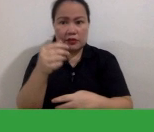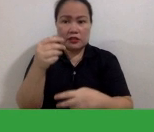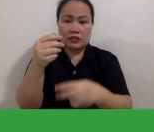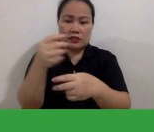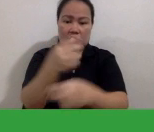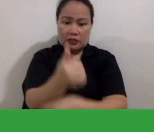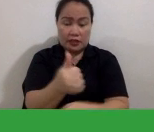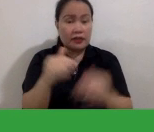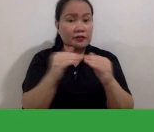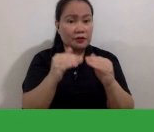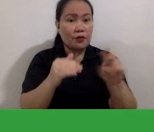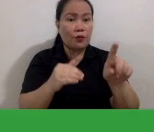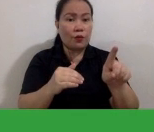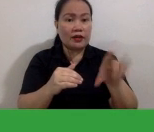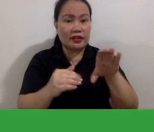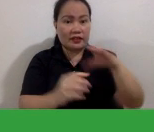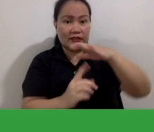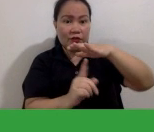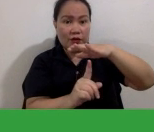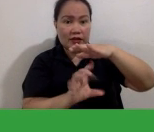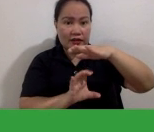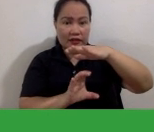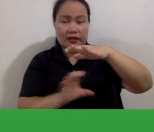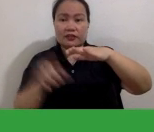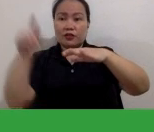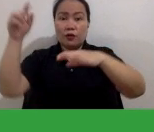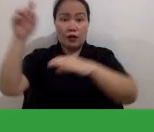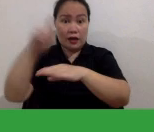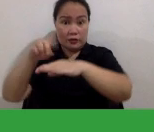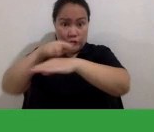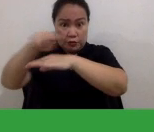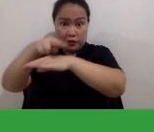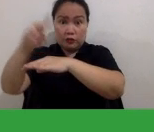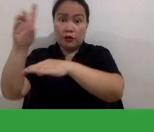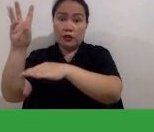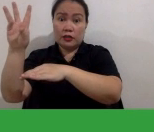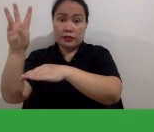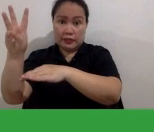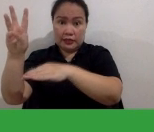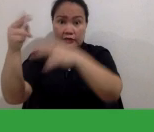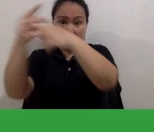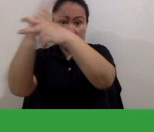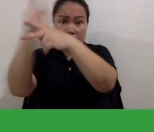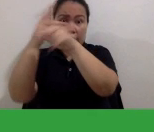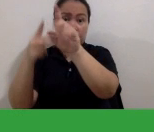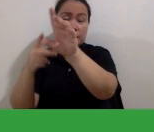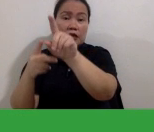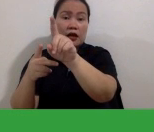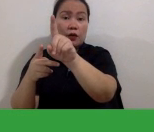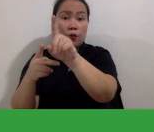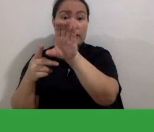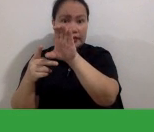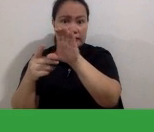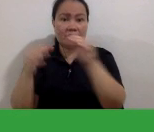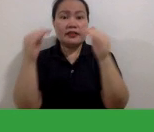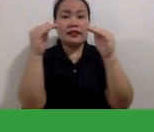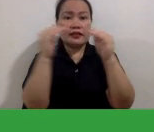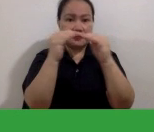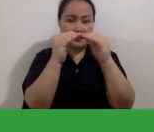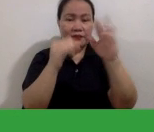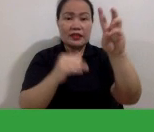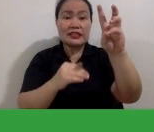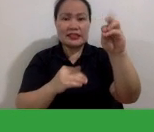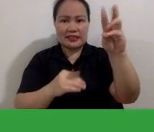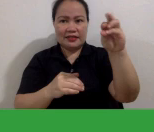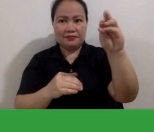denominator, ganun din sa numerator. So, we will have times 10. So, ang denominator natin ngayon, magiging 100 na. Ang numerator,